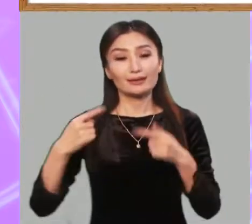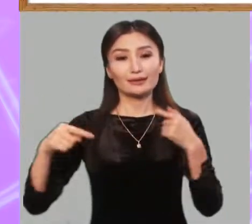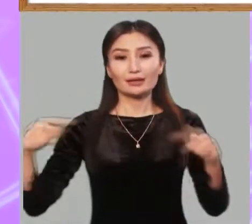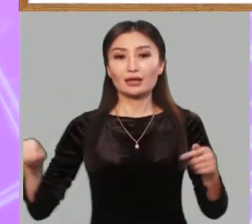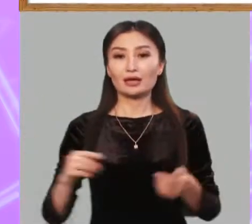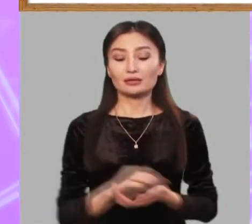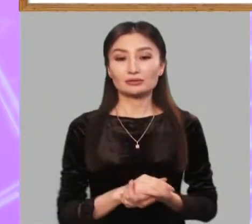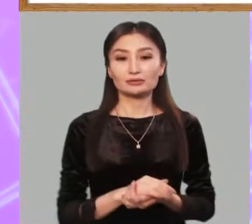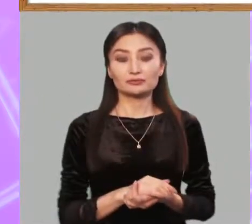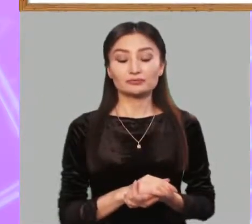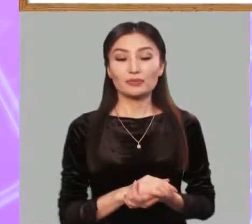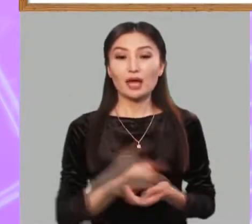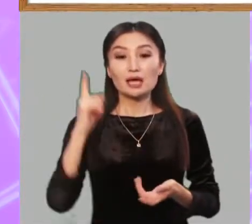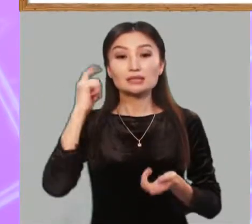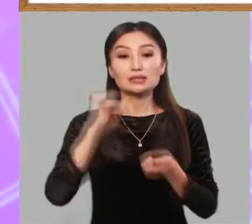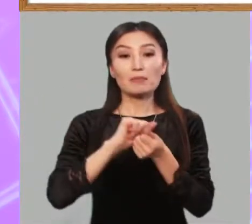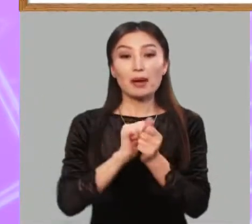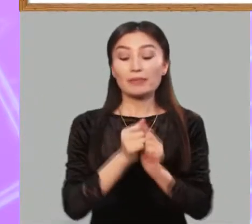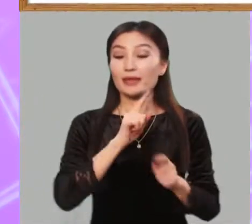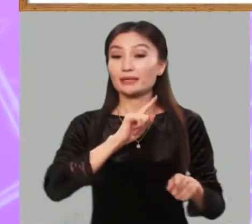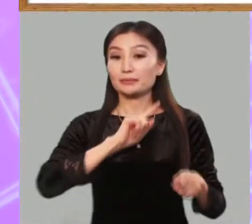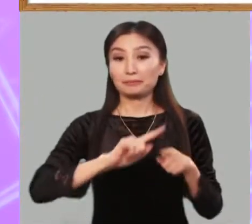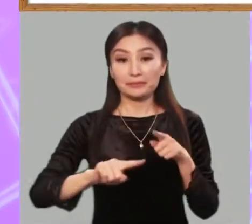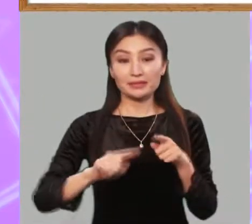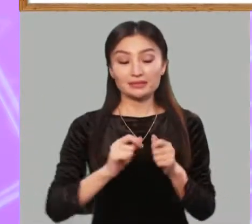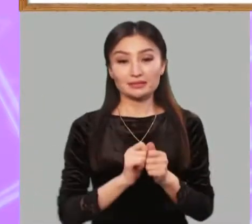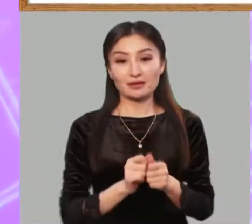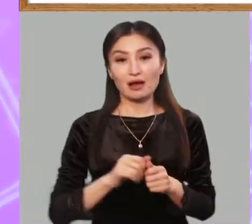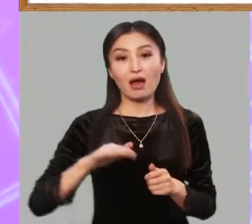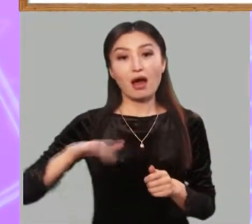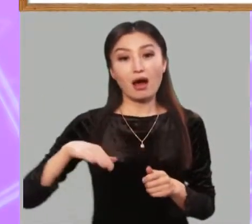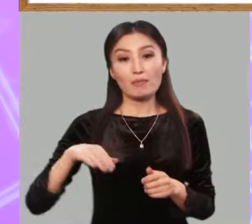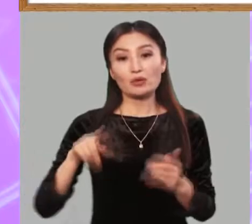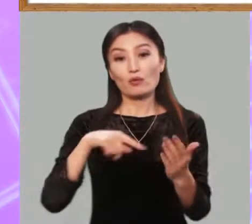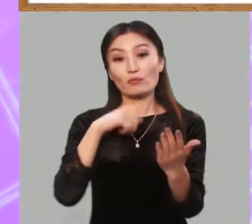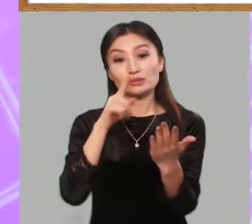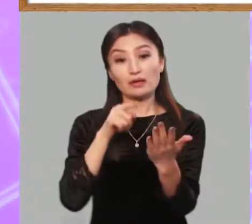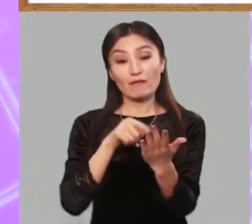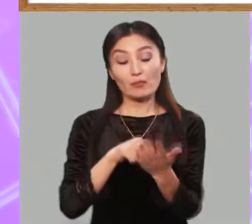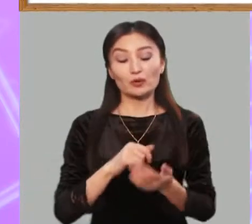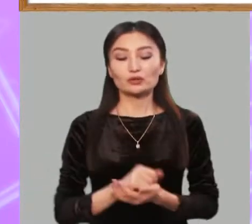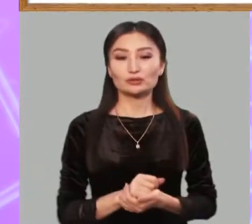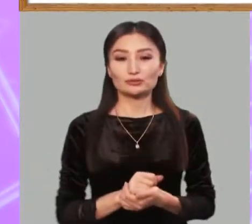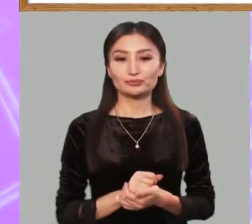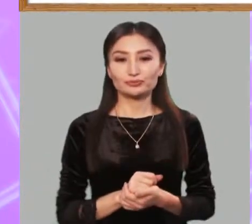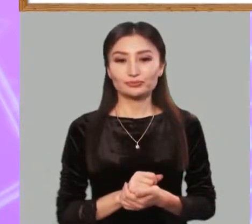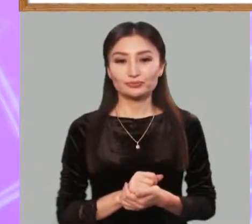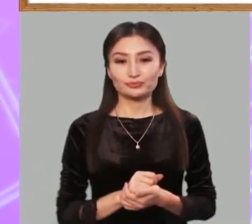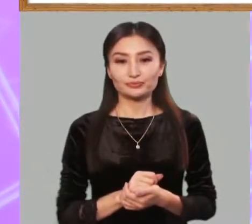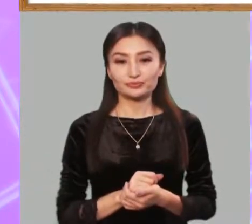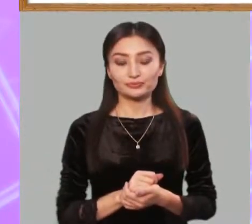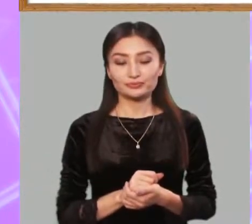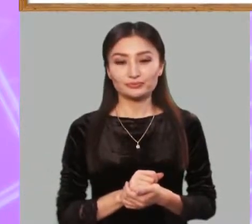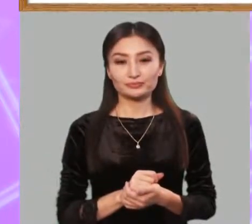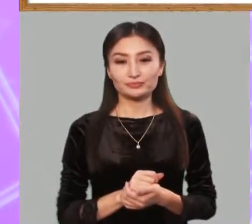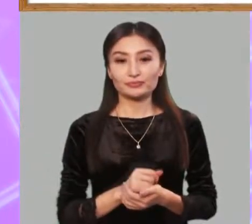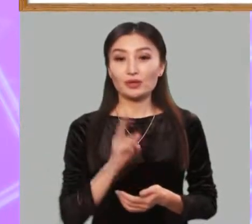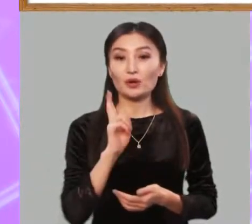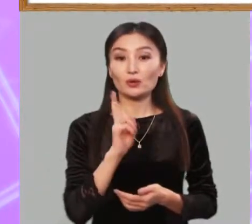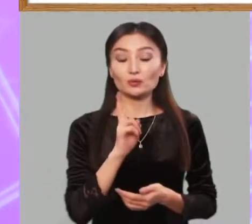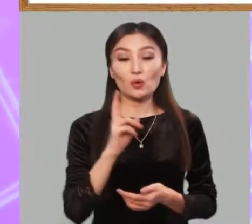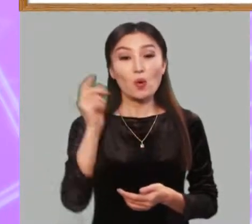далее. Запоминайте быстро, а потом я задам вам вопрос.